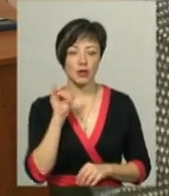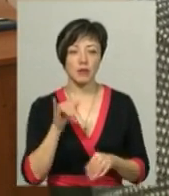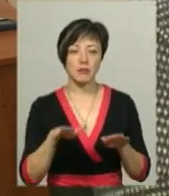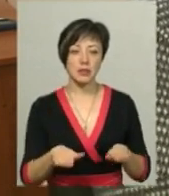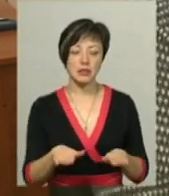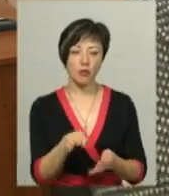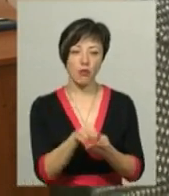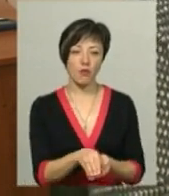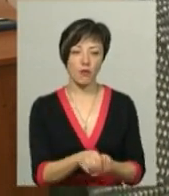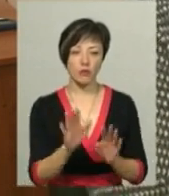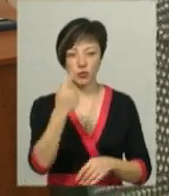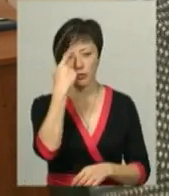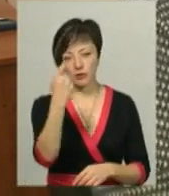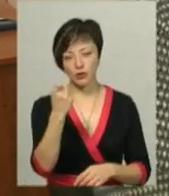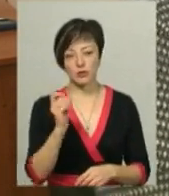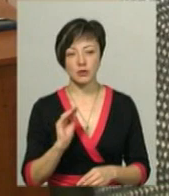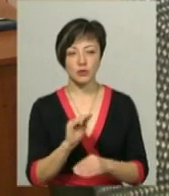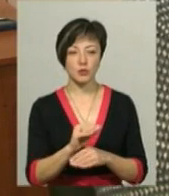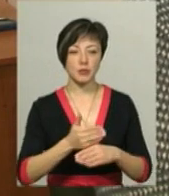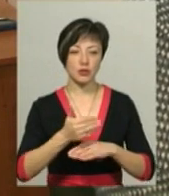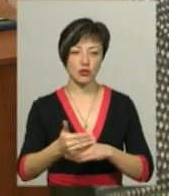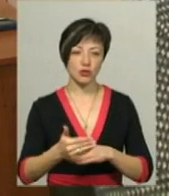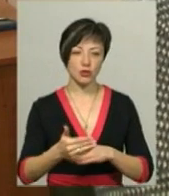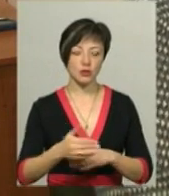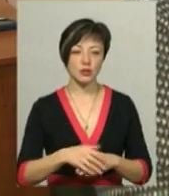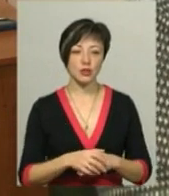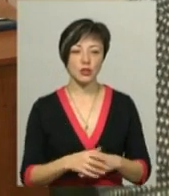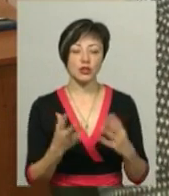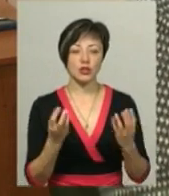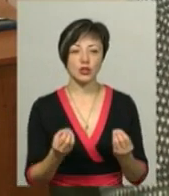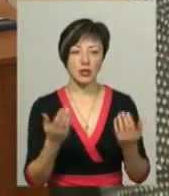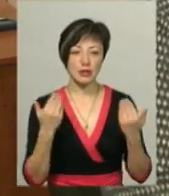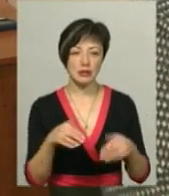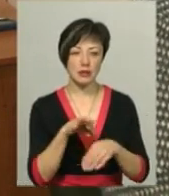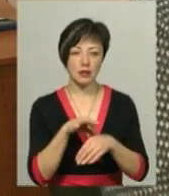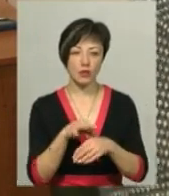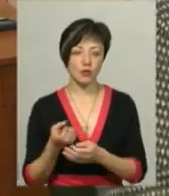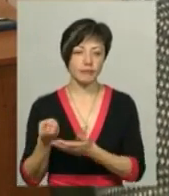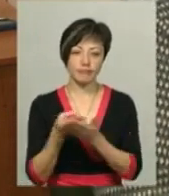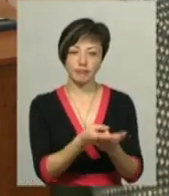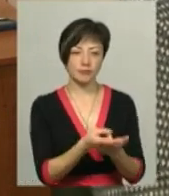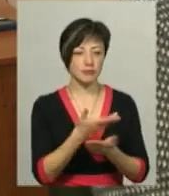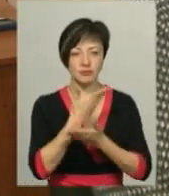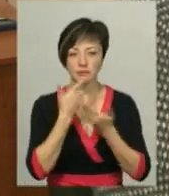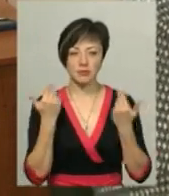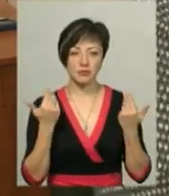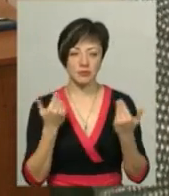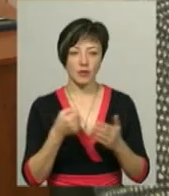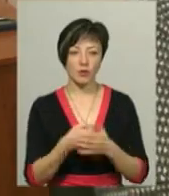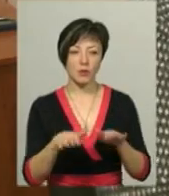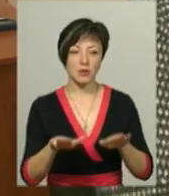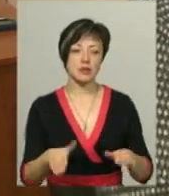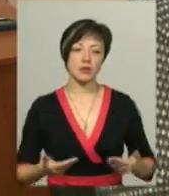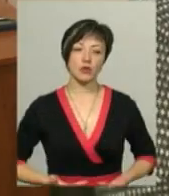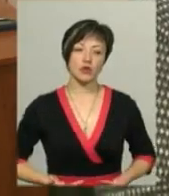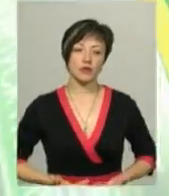місце поховання буде повідомлено пізніше, так як ще тіло загиблого не доставлено до місця